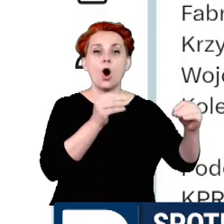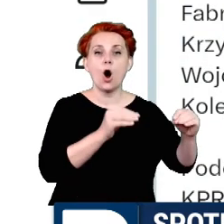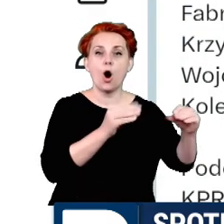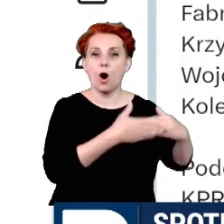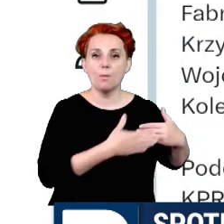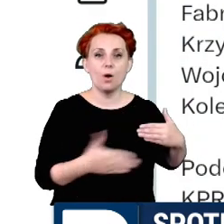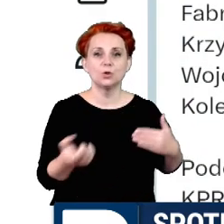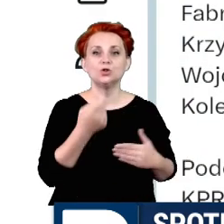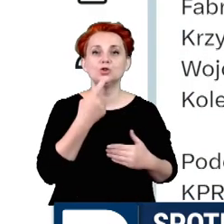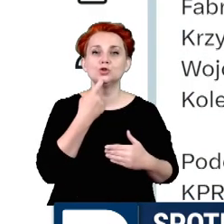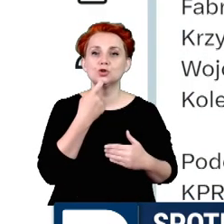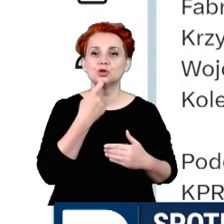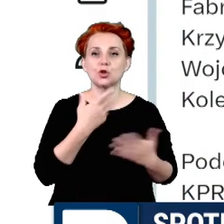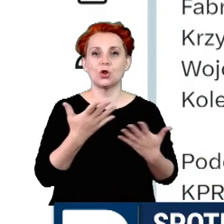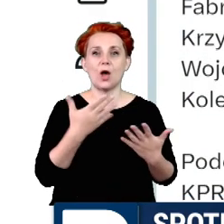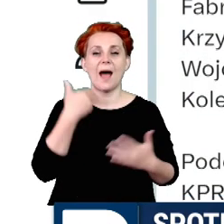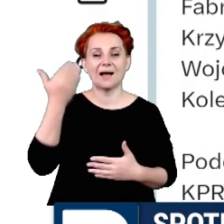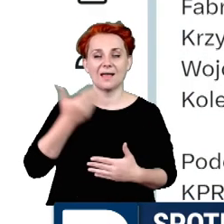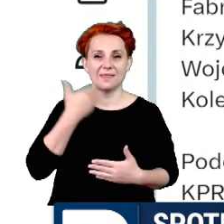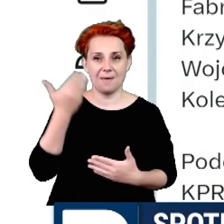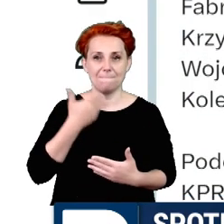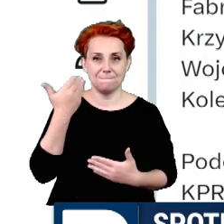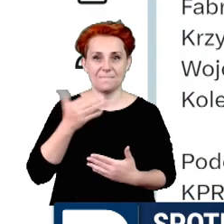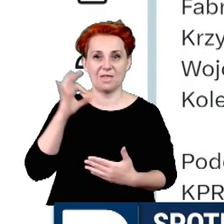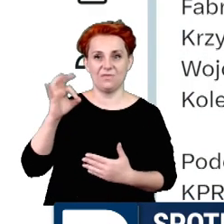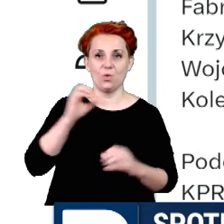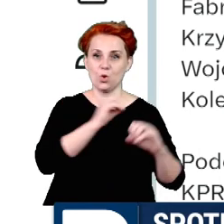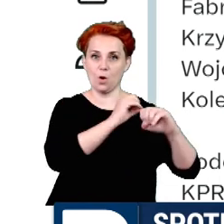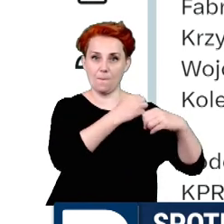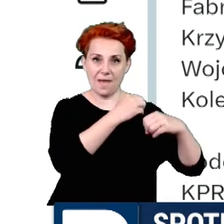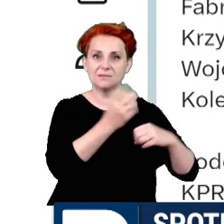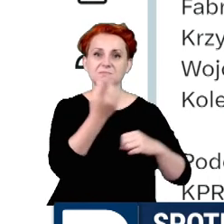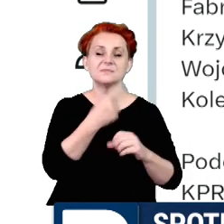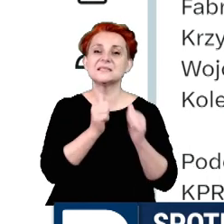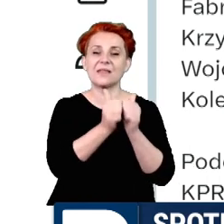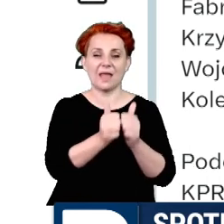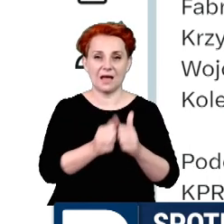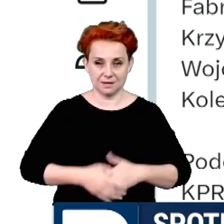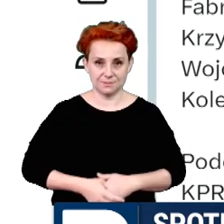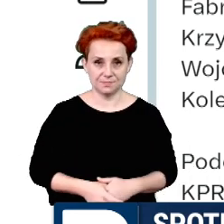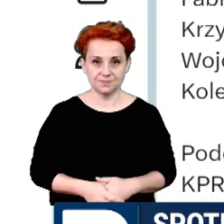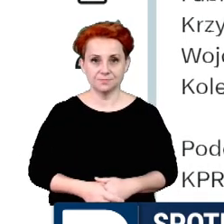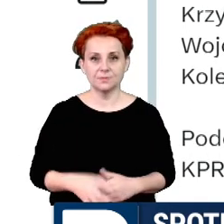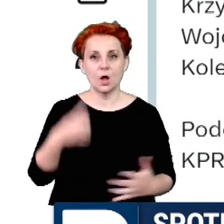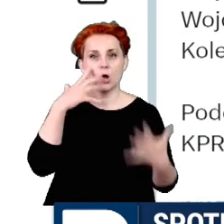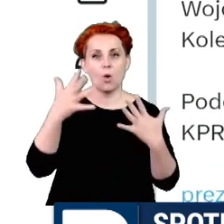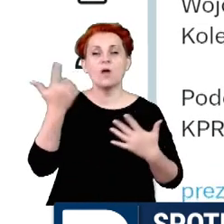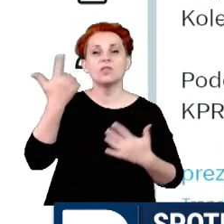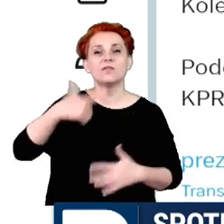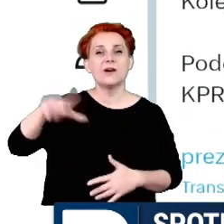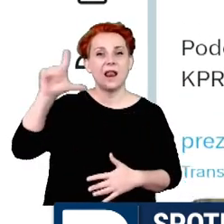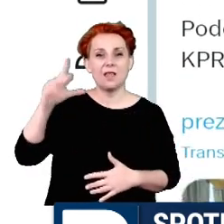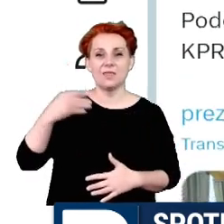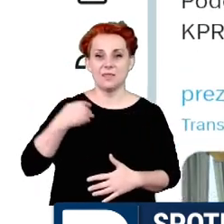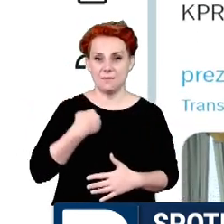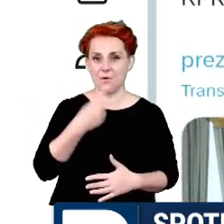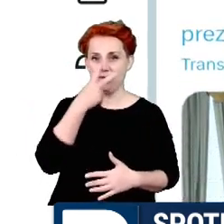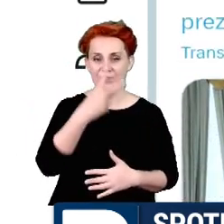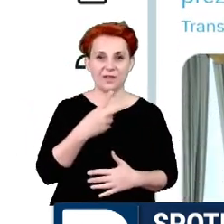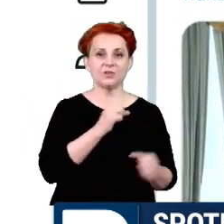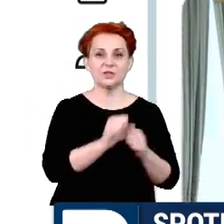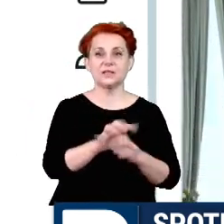jest Akademia Kopernikańska, jaką rolę pełni? Około 2 lat temu zauważono, że nadchodzi 550